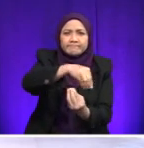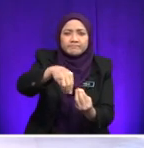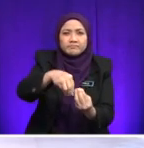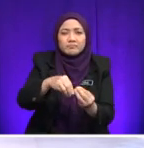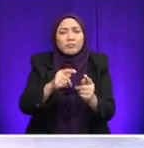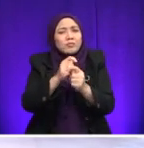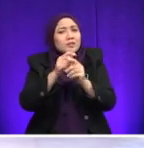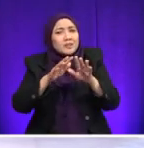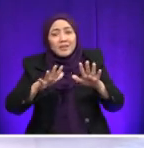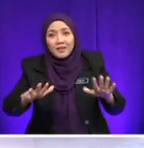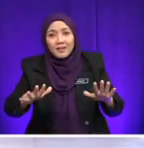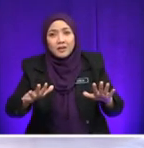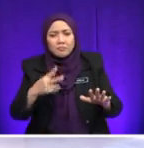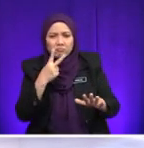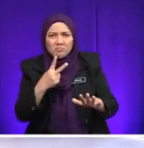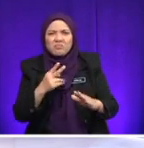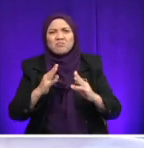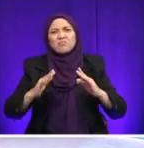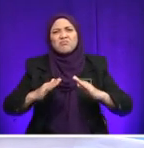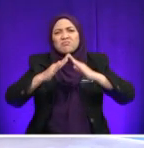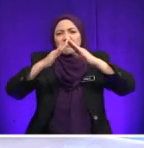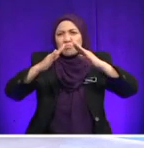ini pula gambar bumbung